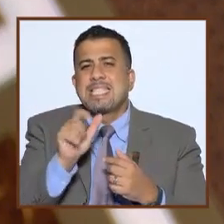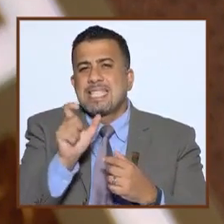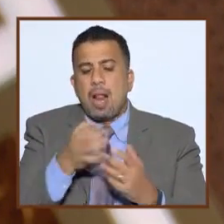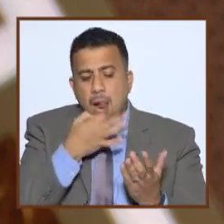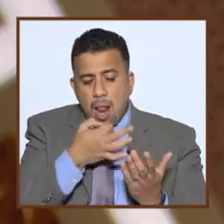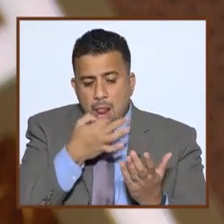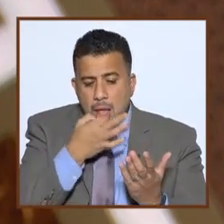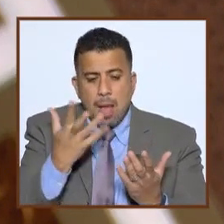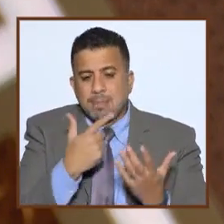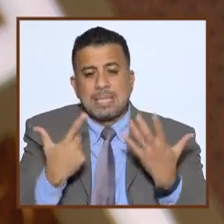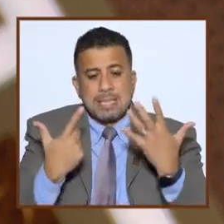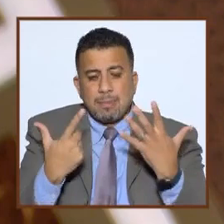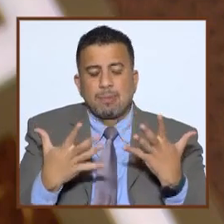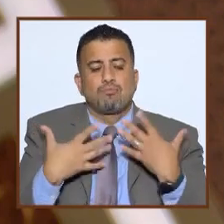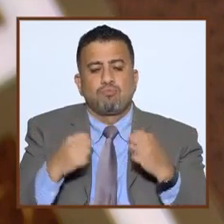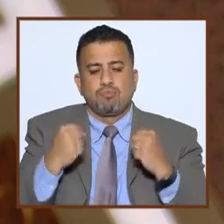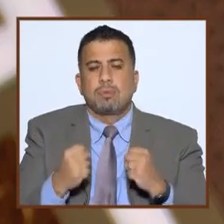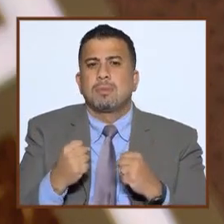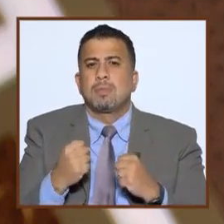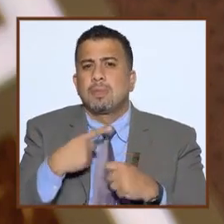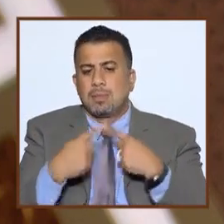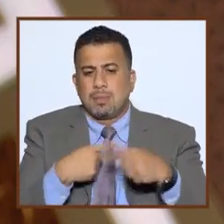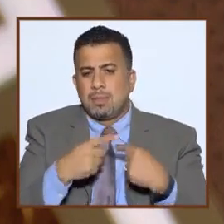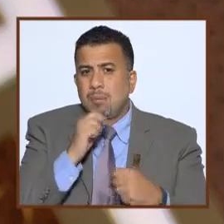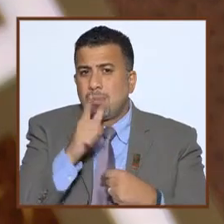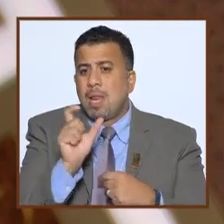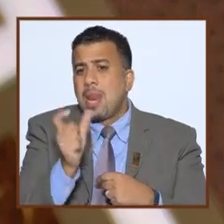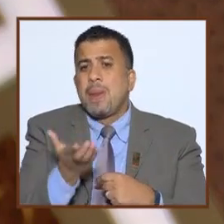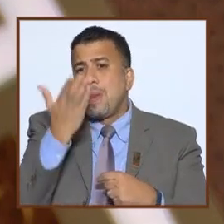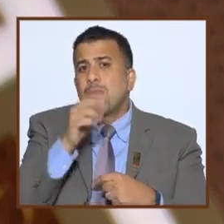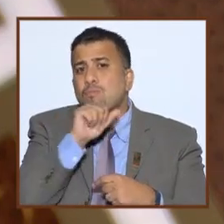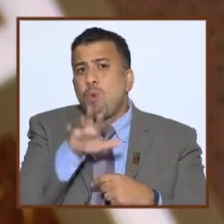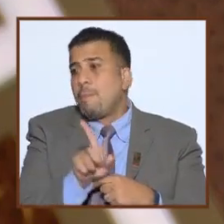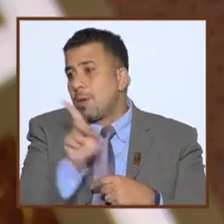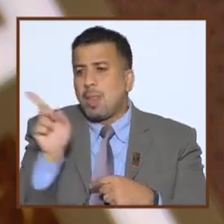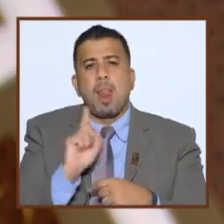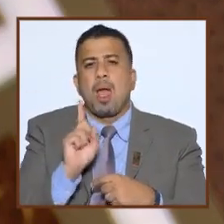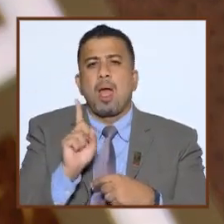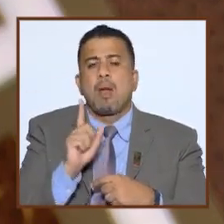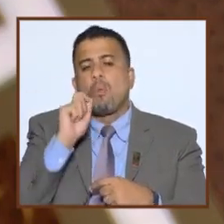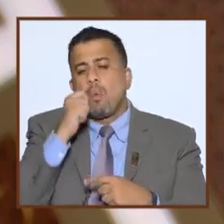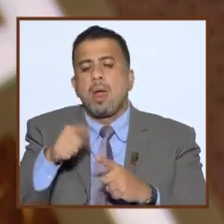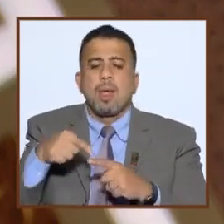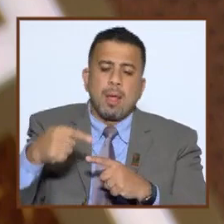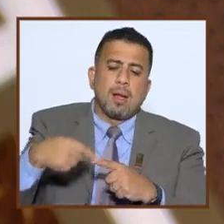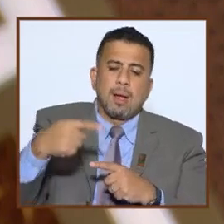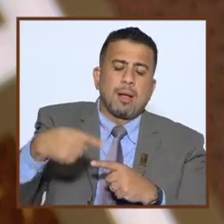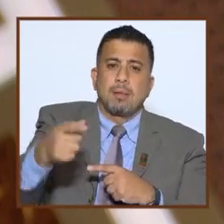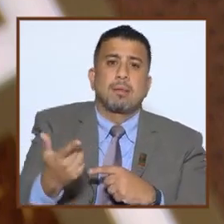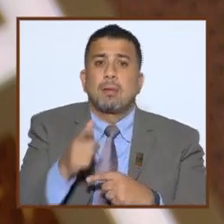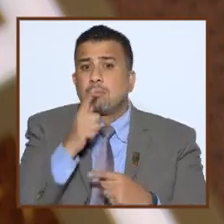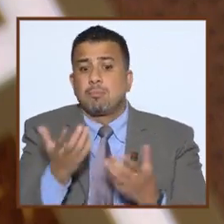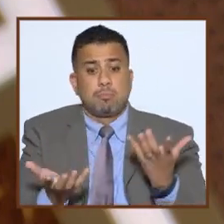راى رجلا صالحا ان يقول كذا وكذا تقول ما ينسب هذا الى النبي عليه الصلاه والسلام تقول نحن يعني امام